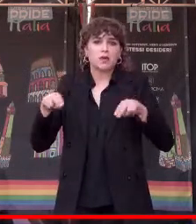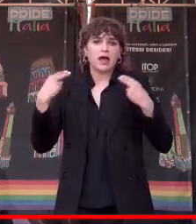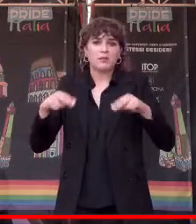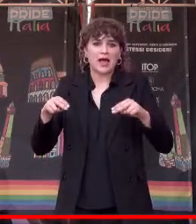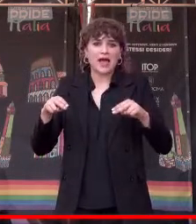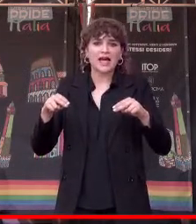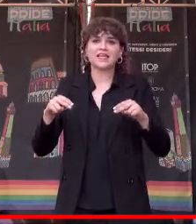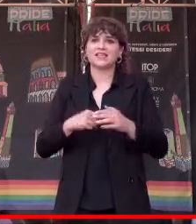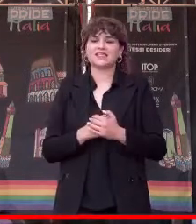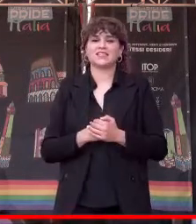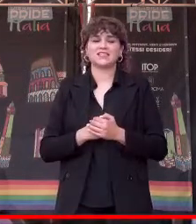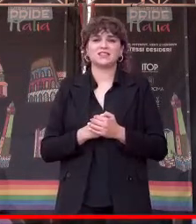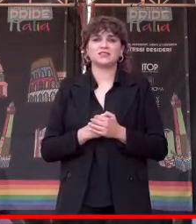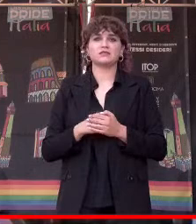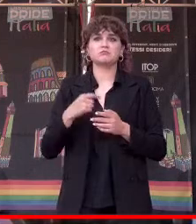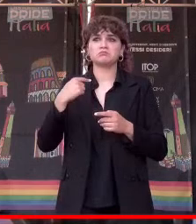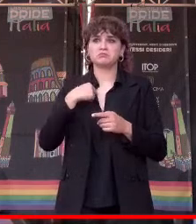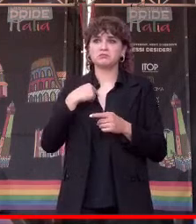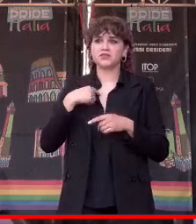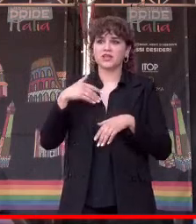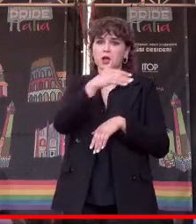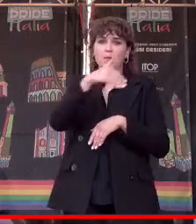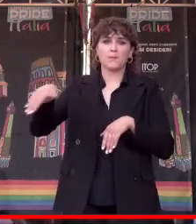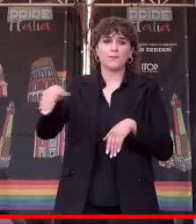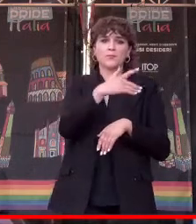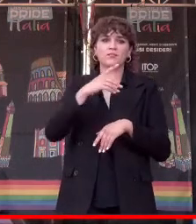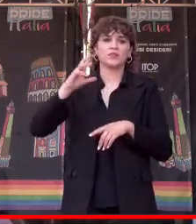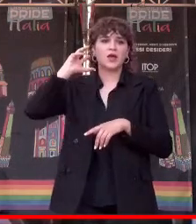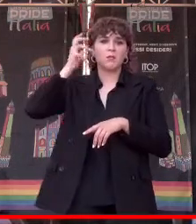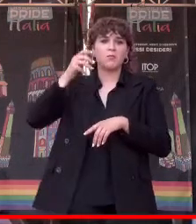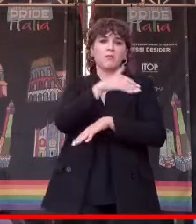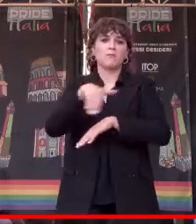Strano, perché io non beccai tanti su Palmiro Togliatti lì a sera, non so perché.